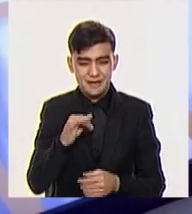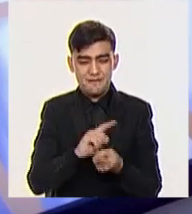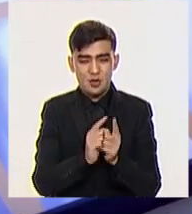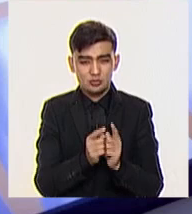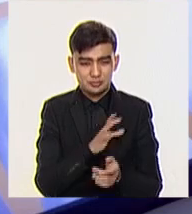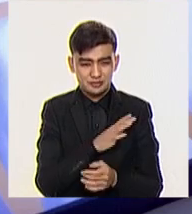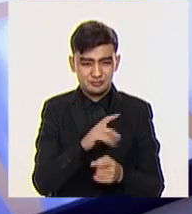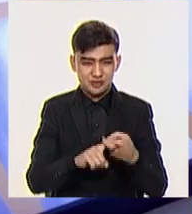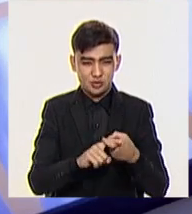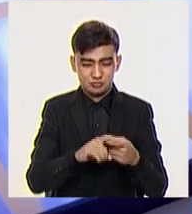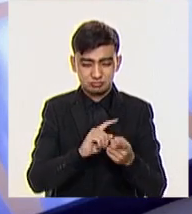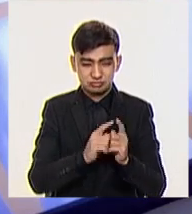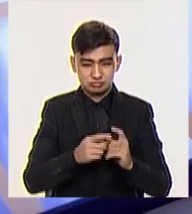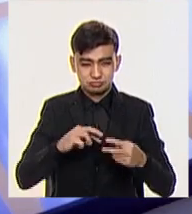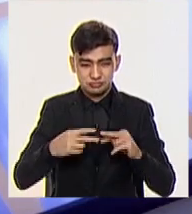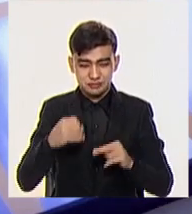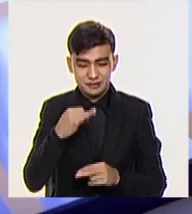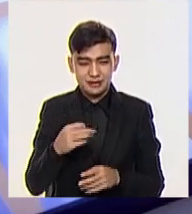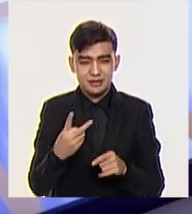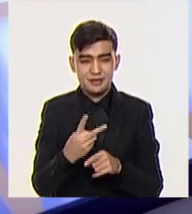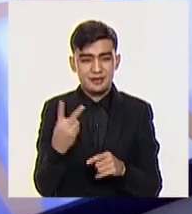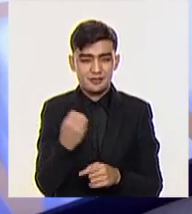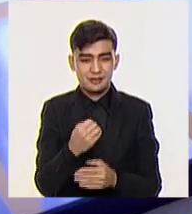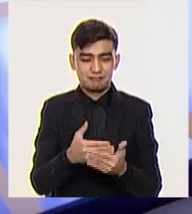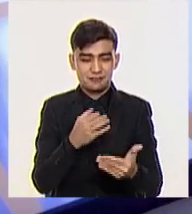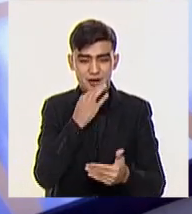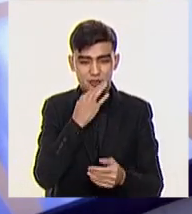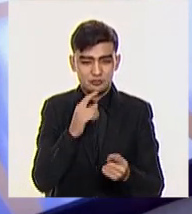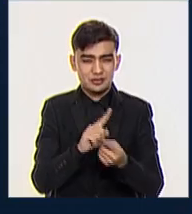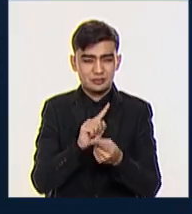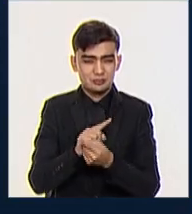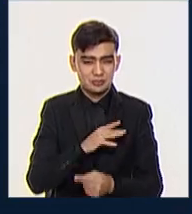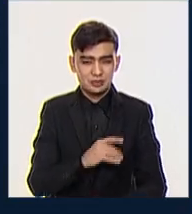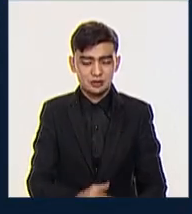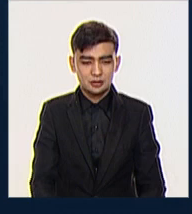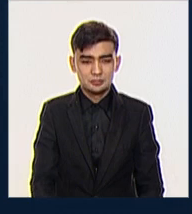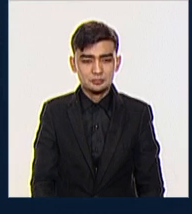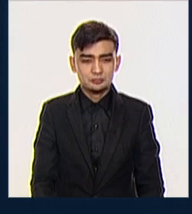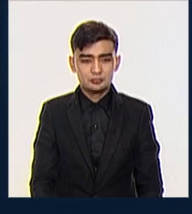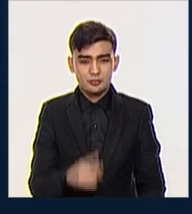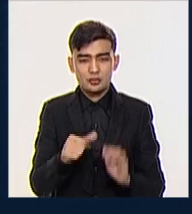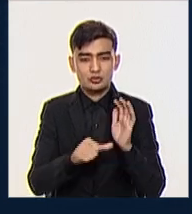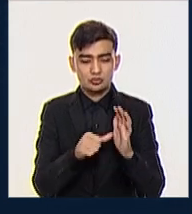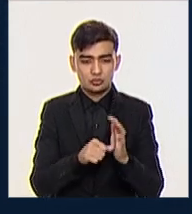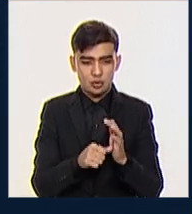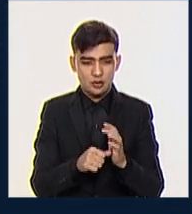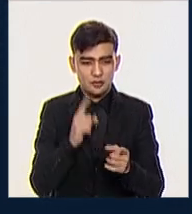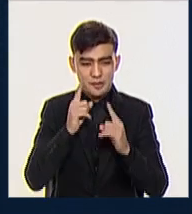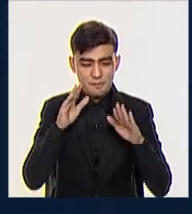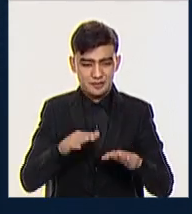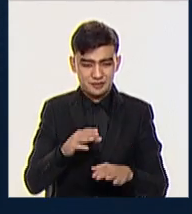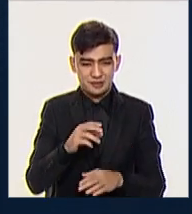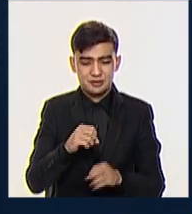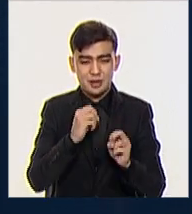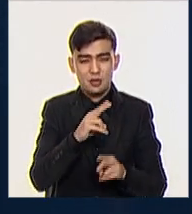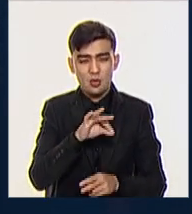вируса. Встречу решено было провести на две недели раньше, чем предполагалось. Это уже шестое по счету заседание